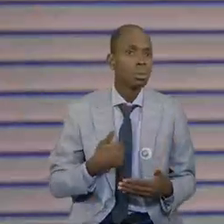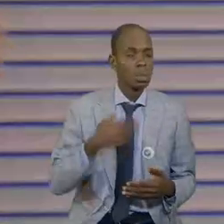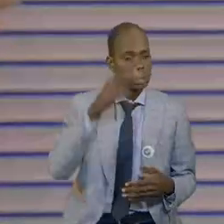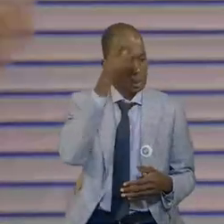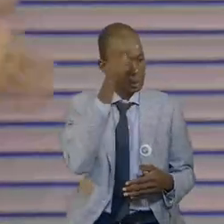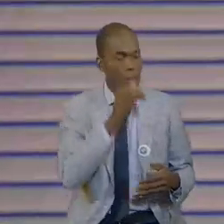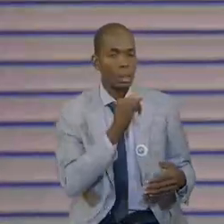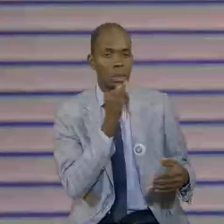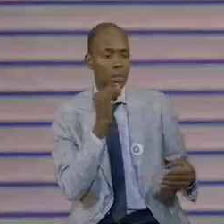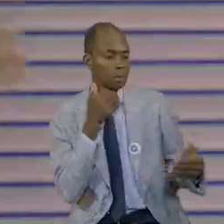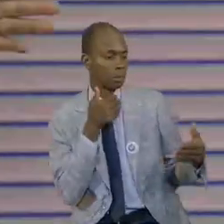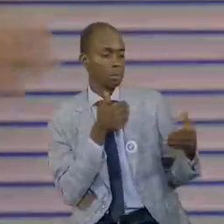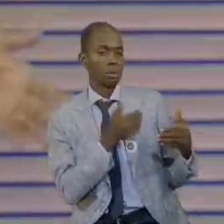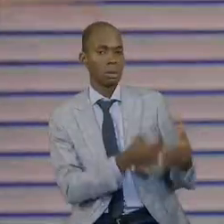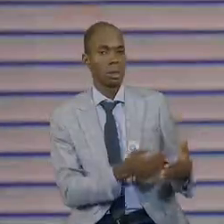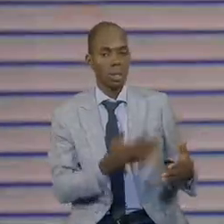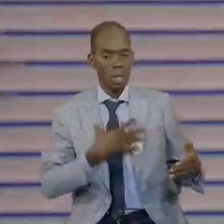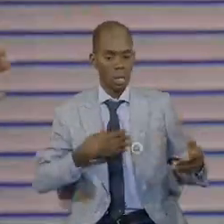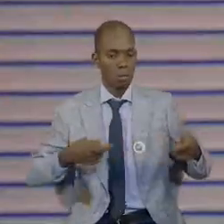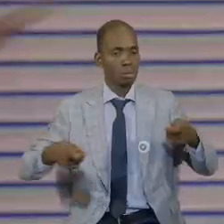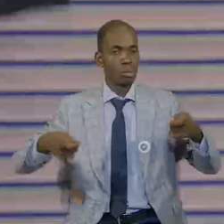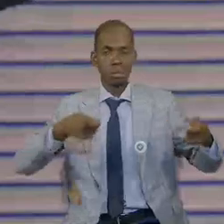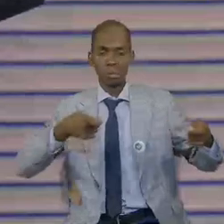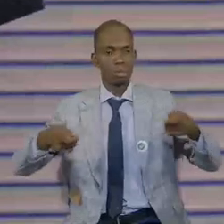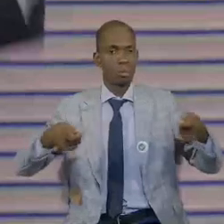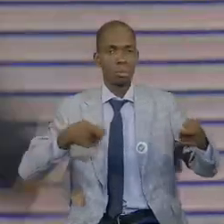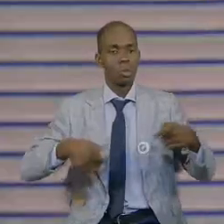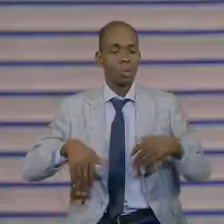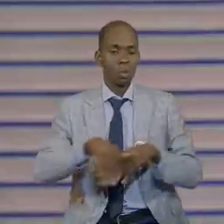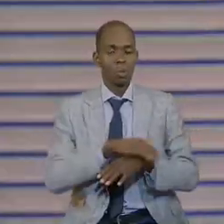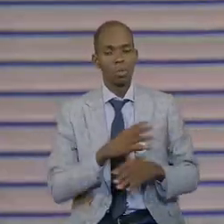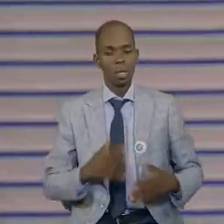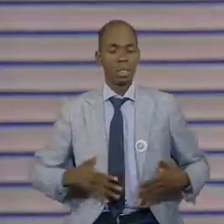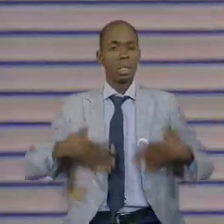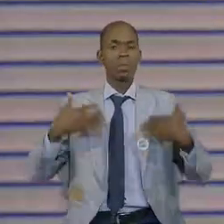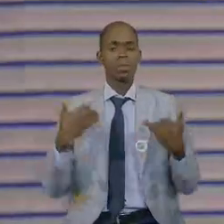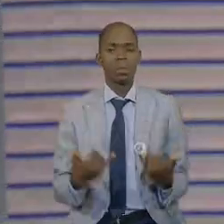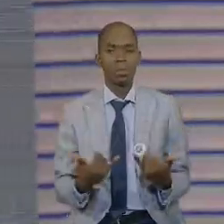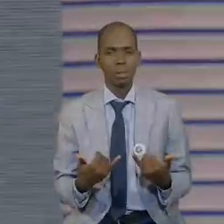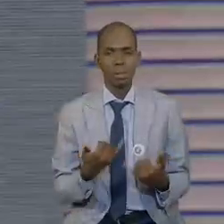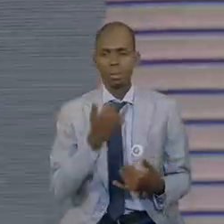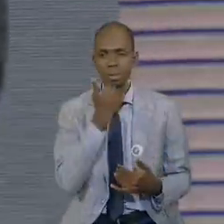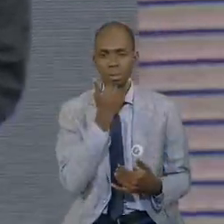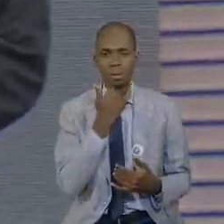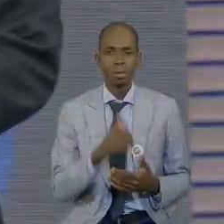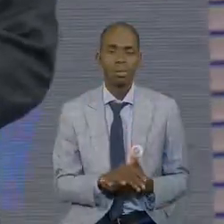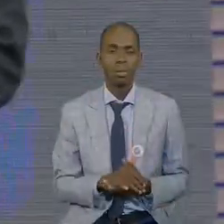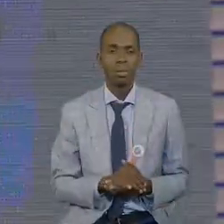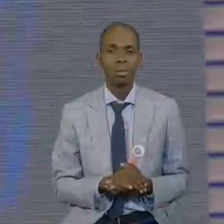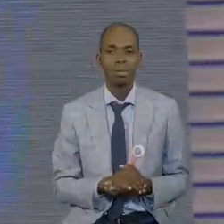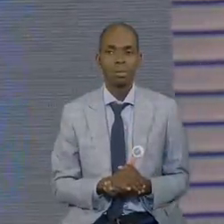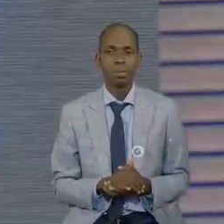is having the rule and the control of life. Notre mentalité hors de l'église, c'est que Dieu n'est nulle